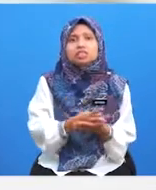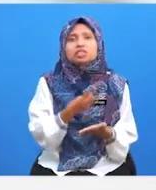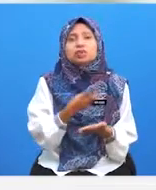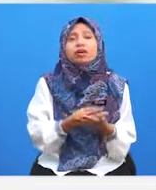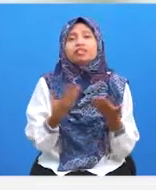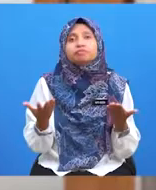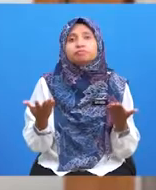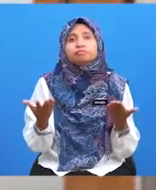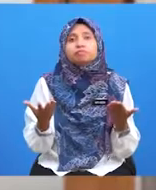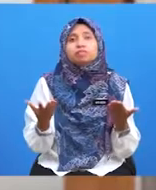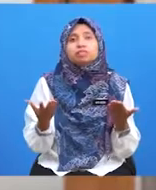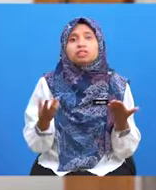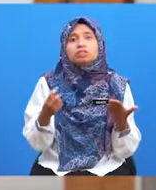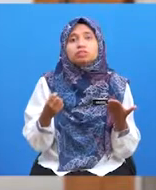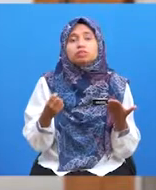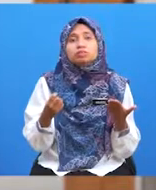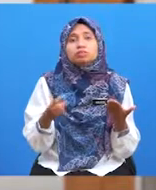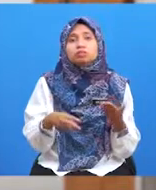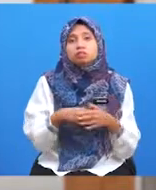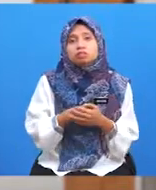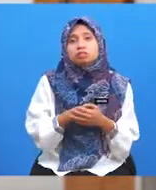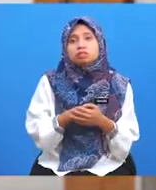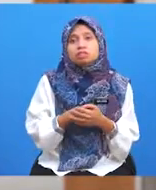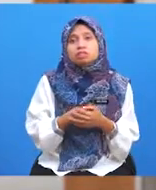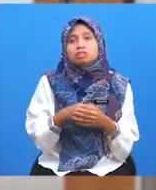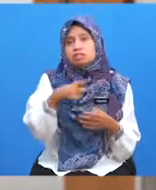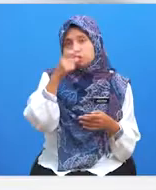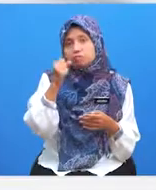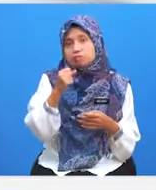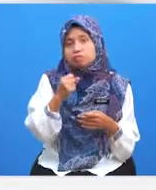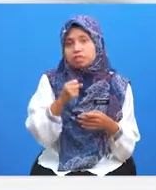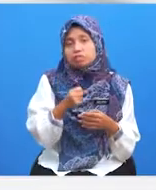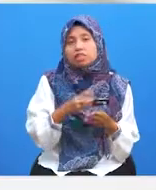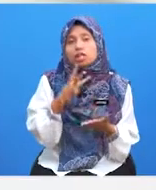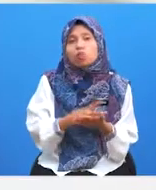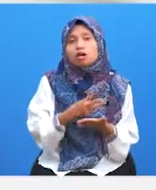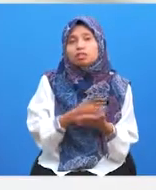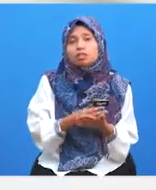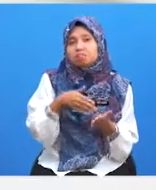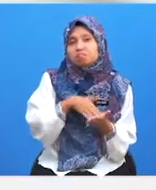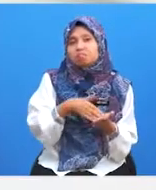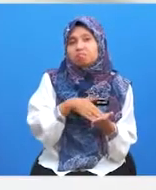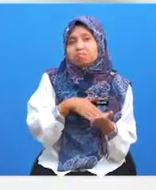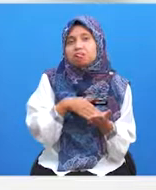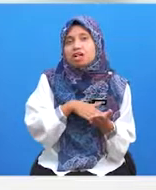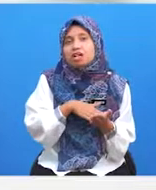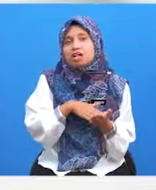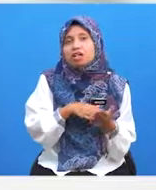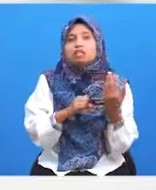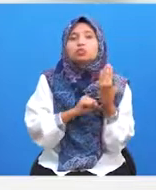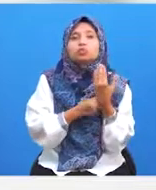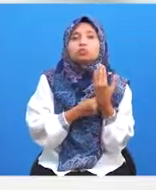tren menurun kepada pesakitan perniagaan disebabkan pengurusan keuangannya lemah Hai sumber